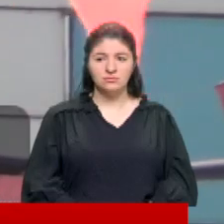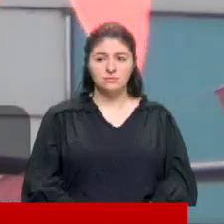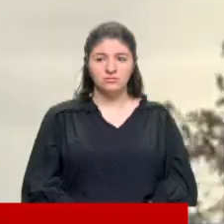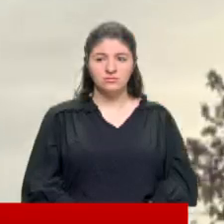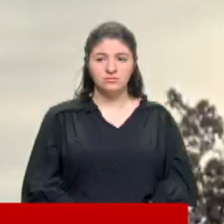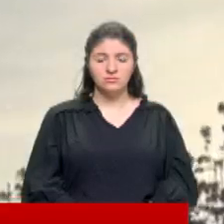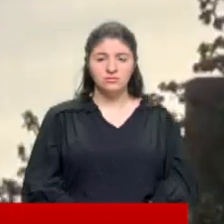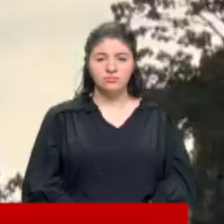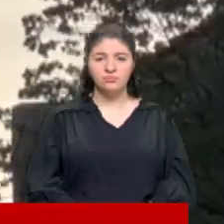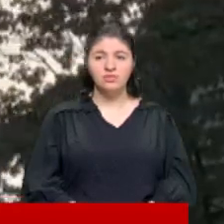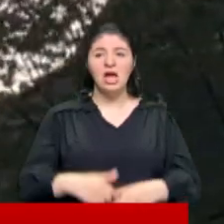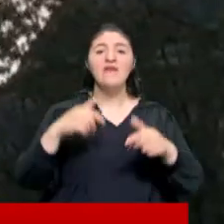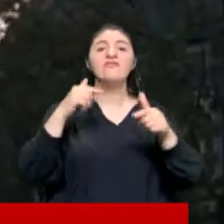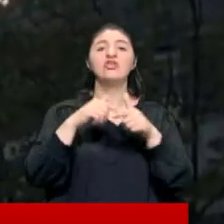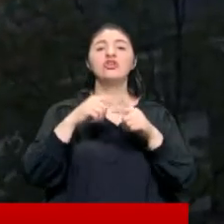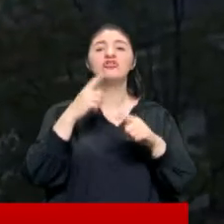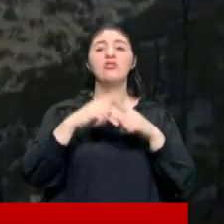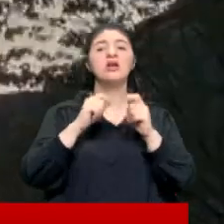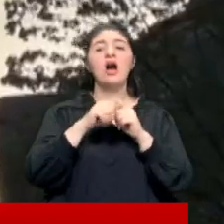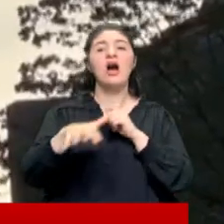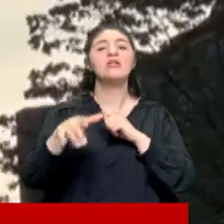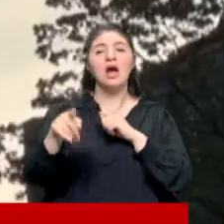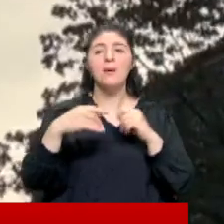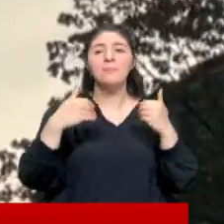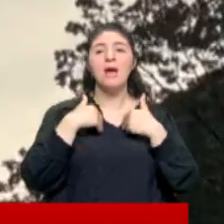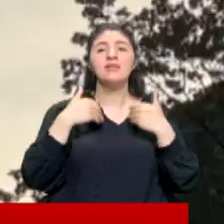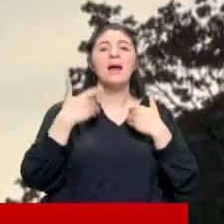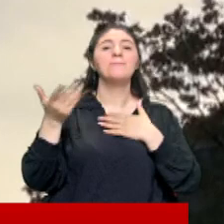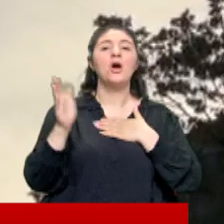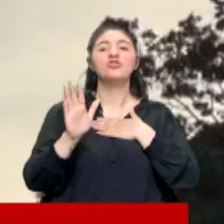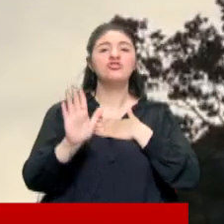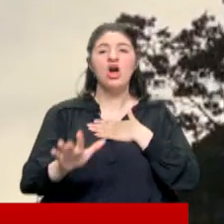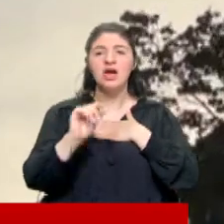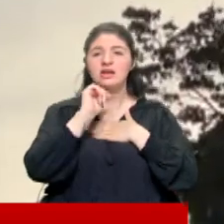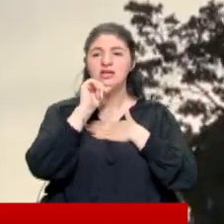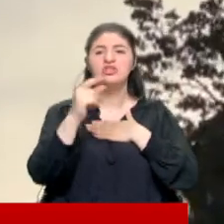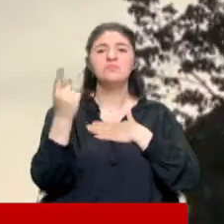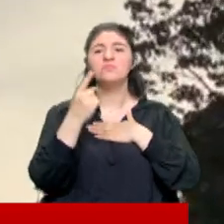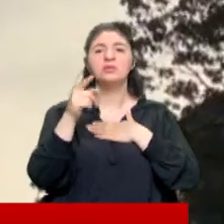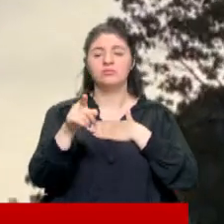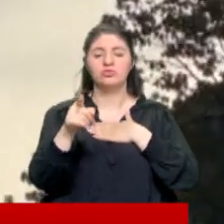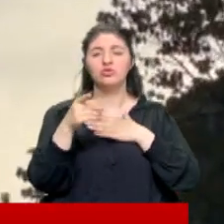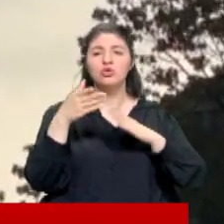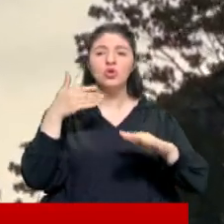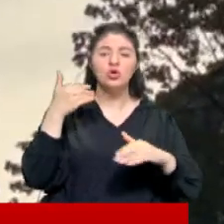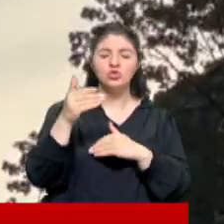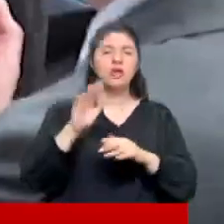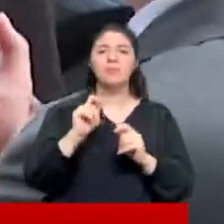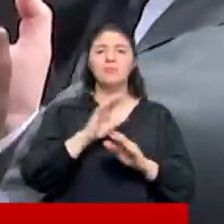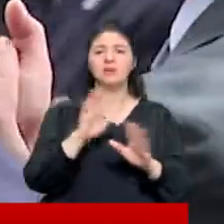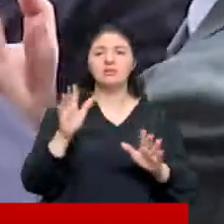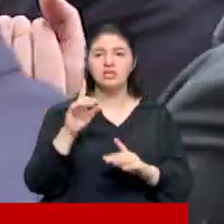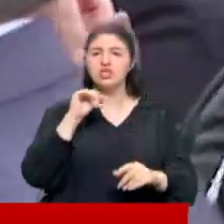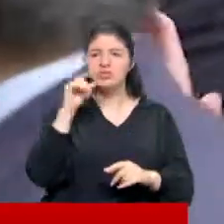paylaşıyor. FETÖ'nün siyasi ayağı benden başka hiçbiri bunun üstüne gidemez. Hiçbiri.